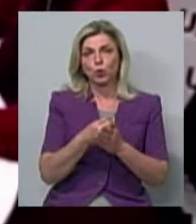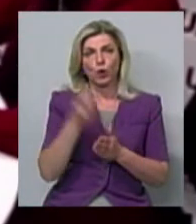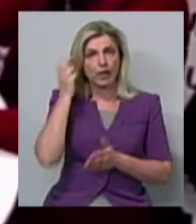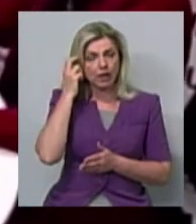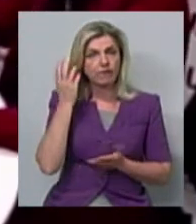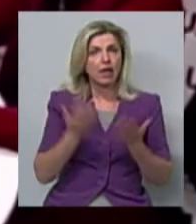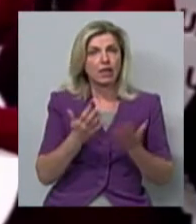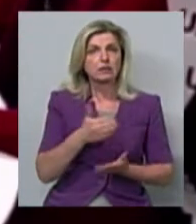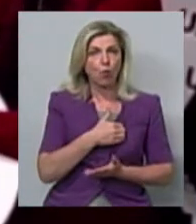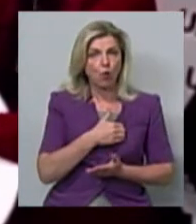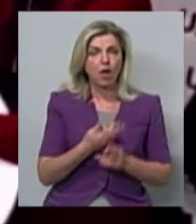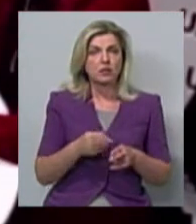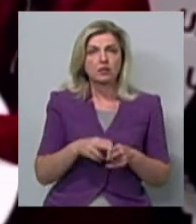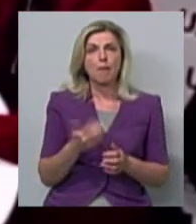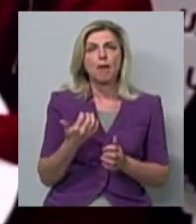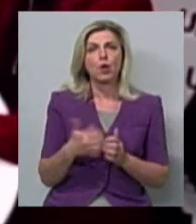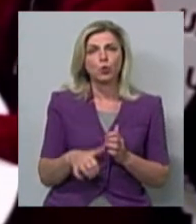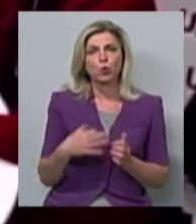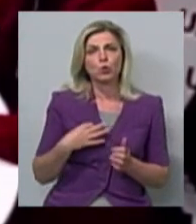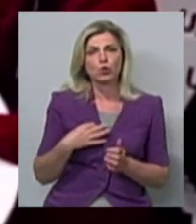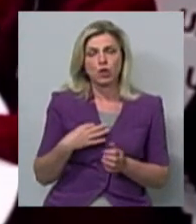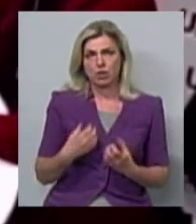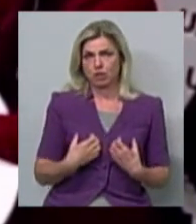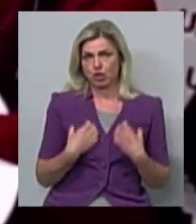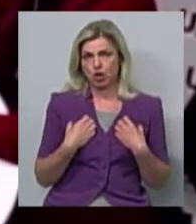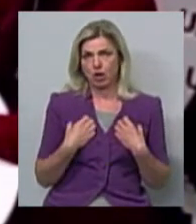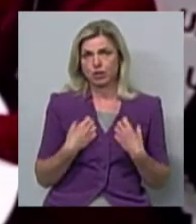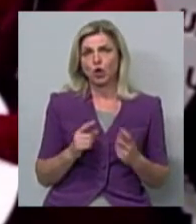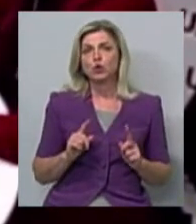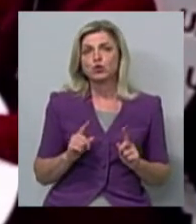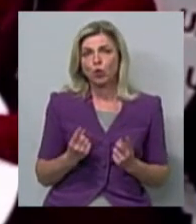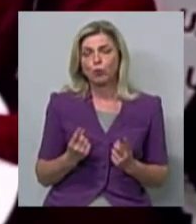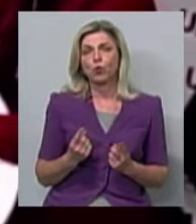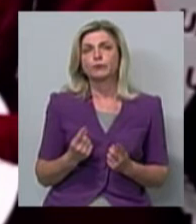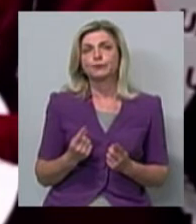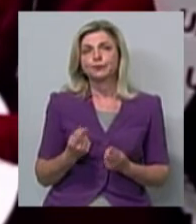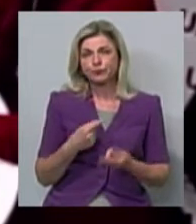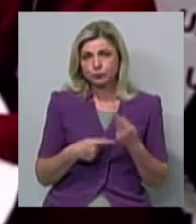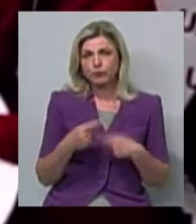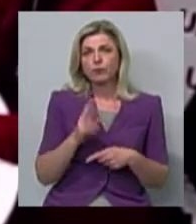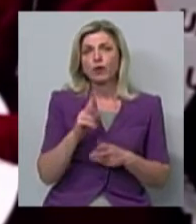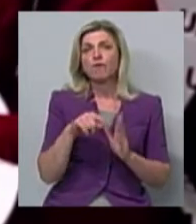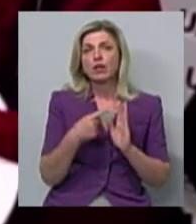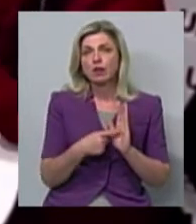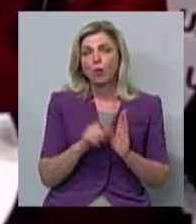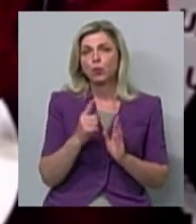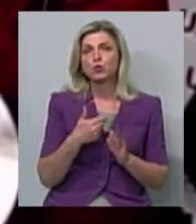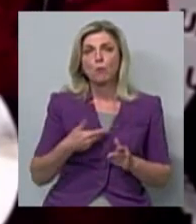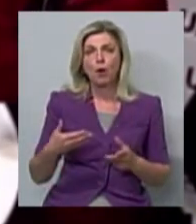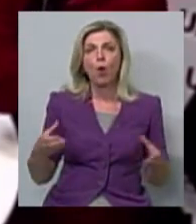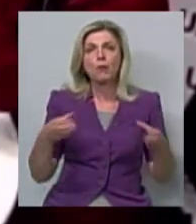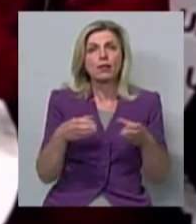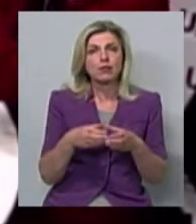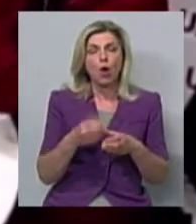ця байдужість, вона насправді жахає. Чому, ще раз повертаючись до питання, чому ми об'єдналися? Тому що